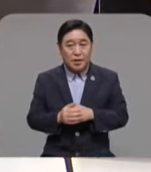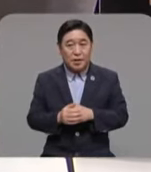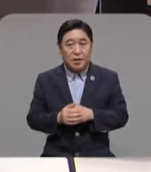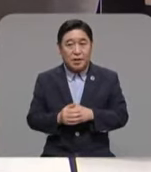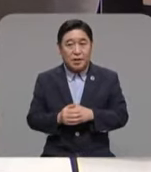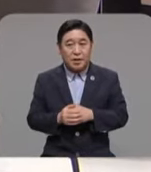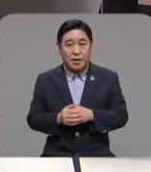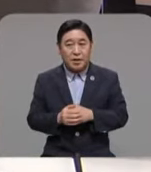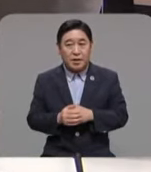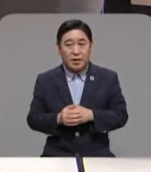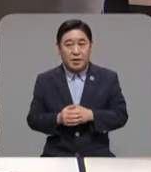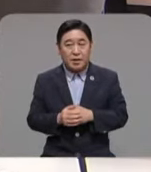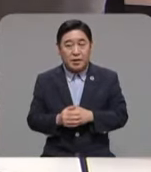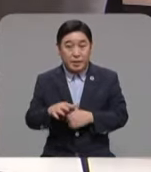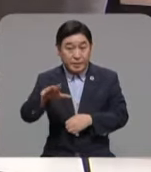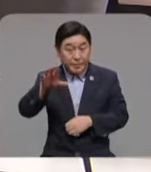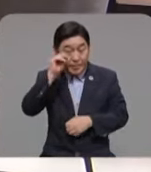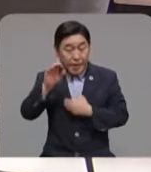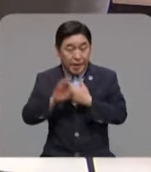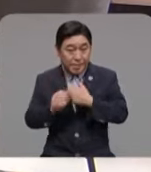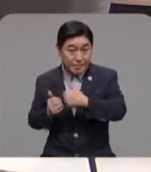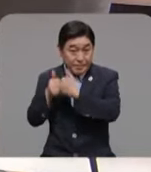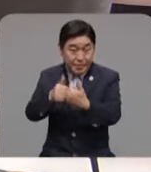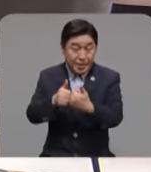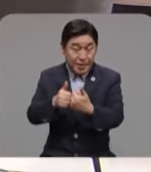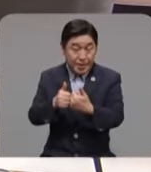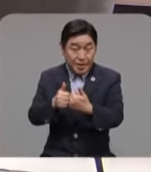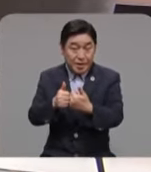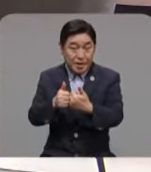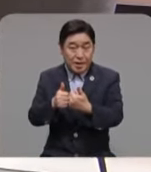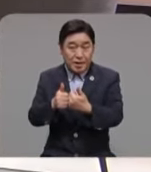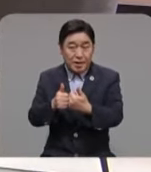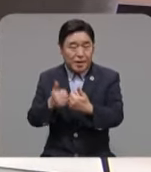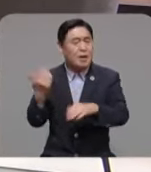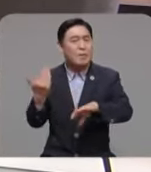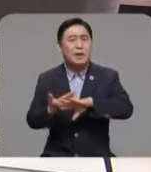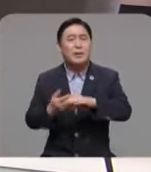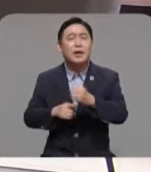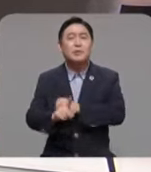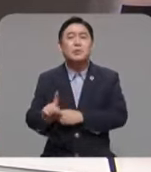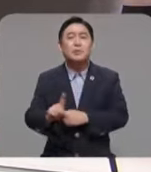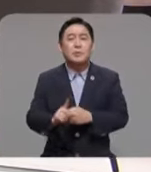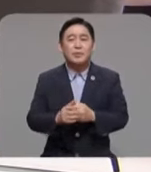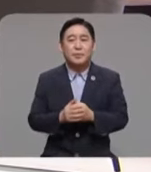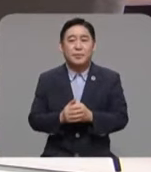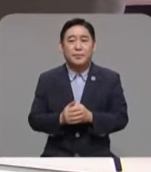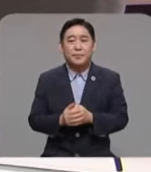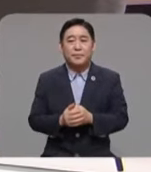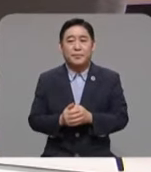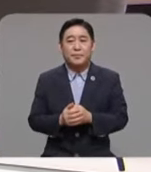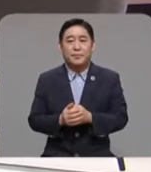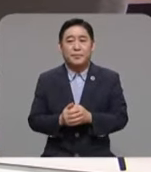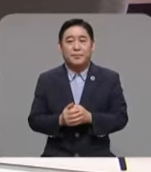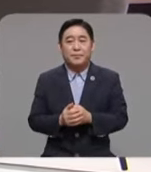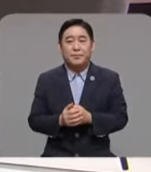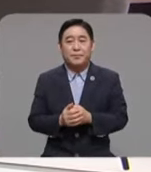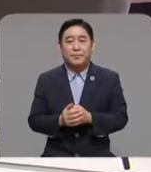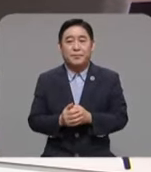우리가 만약 뭔가 탐지를 하면 때리는 그 핵공유를 왜 반대하십니까, 윤 의원님?